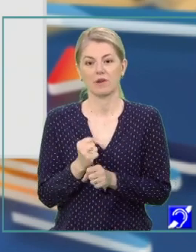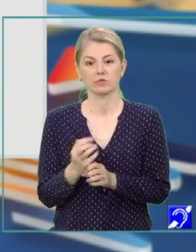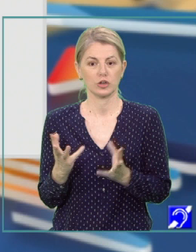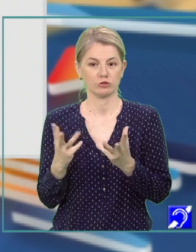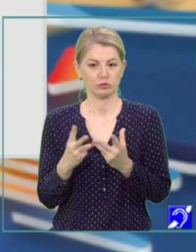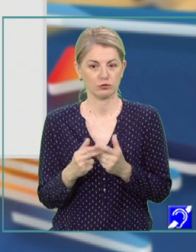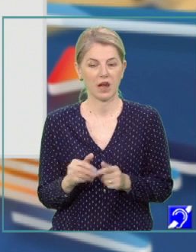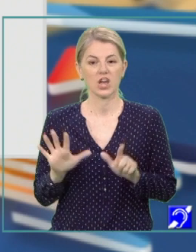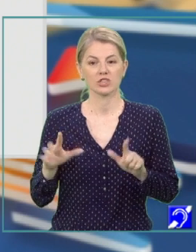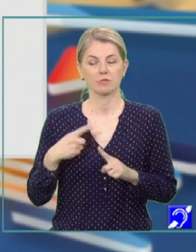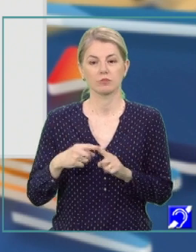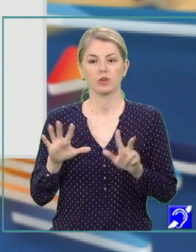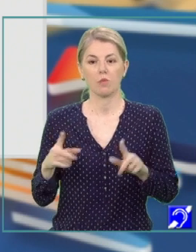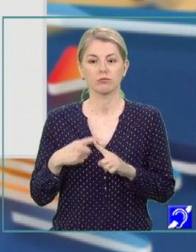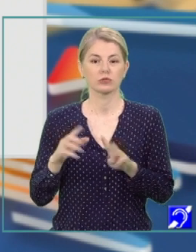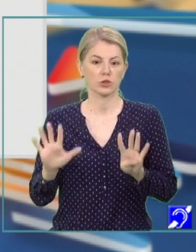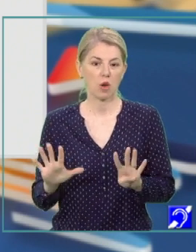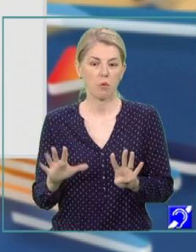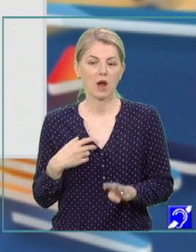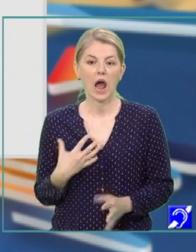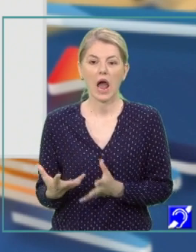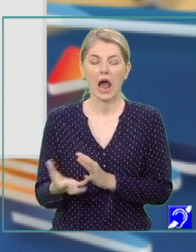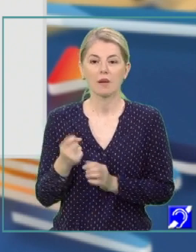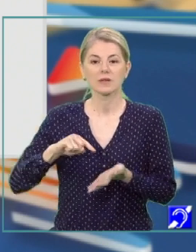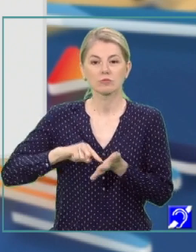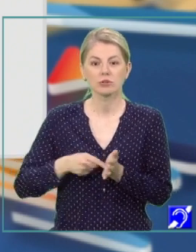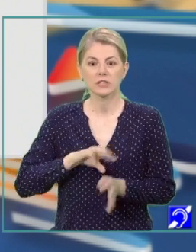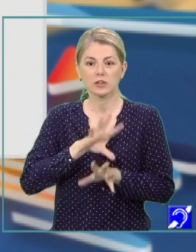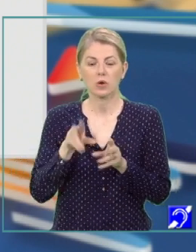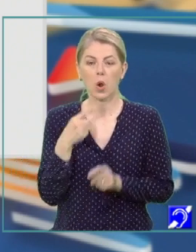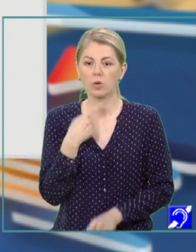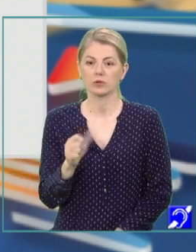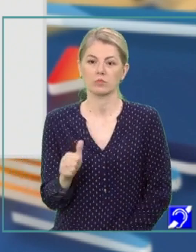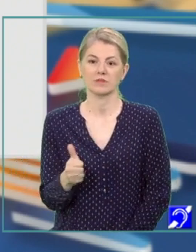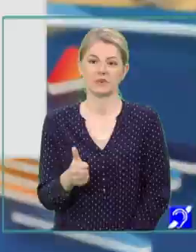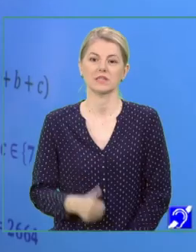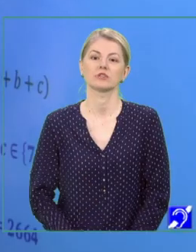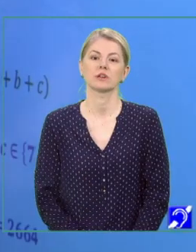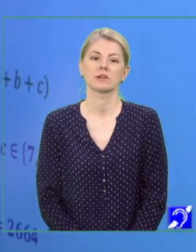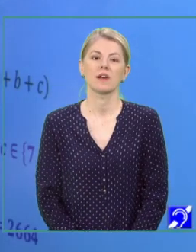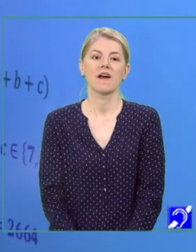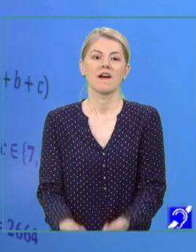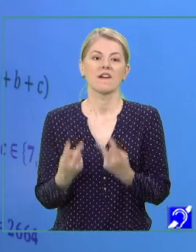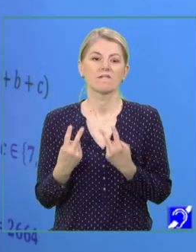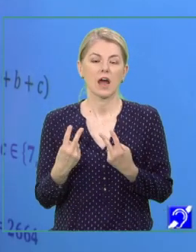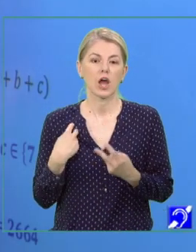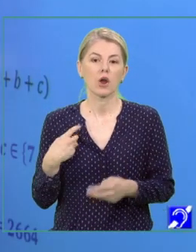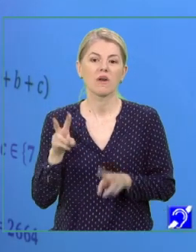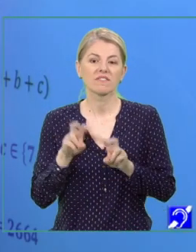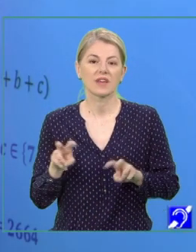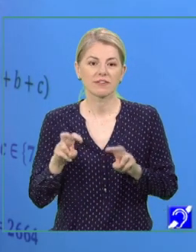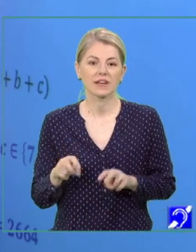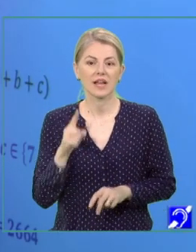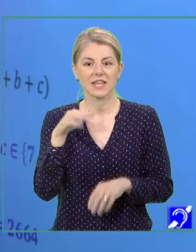suma 7 plus 8 plus 9 și am înmulțit totul cu 111. Valoarea o verificați